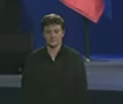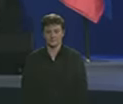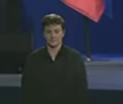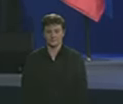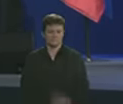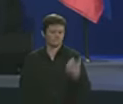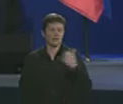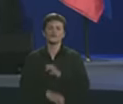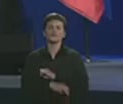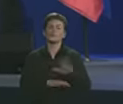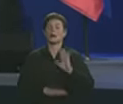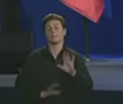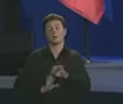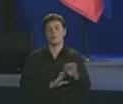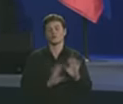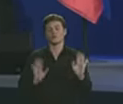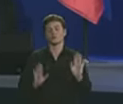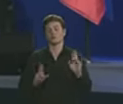Un journal de gauche,